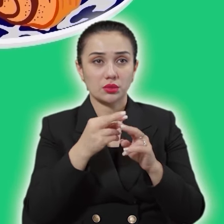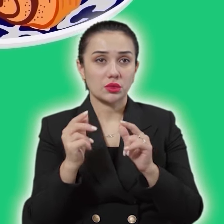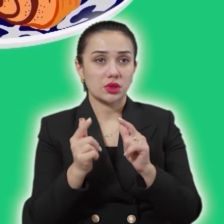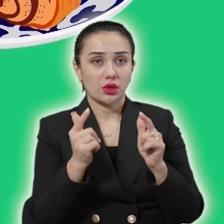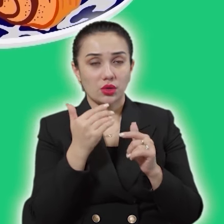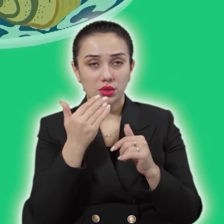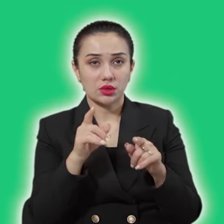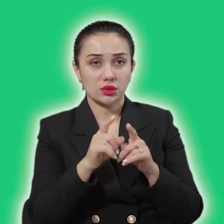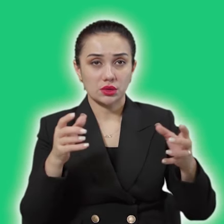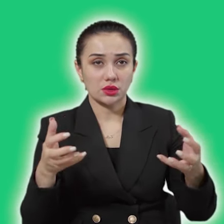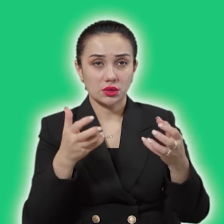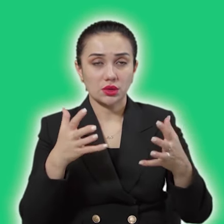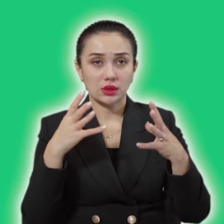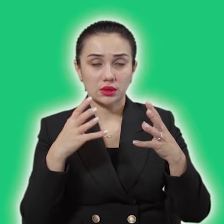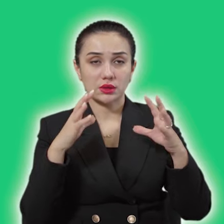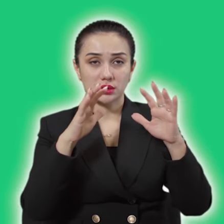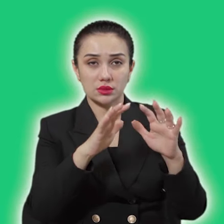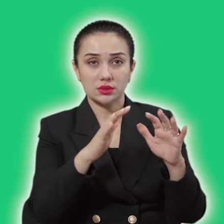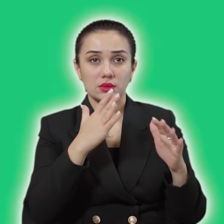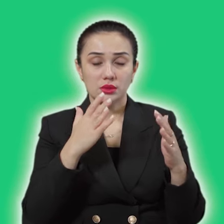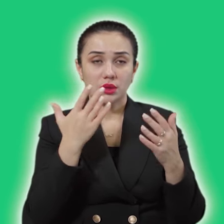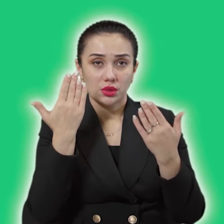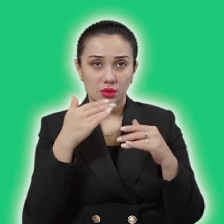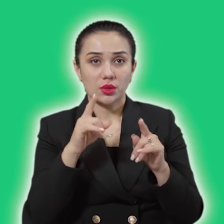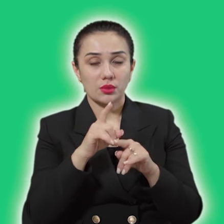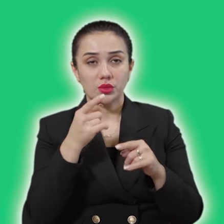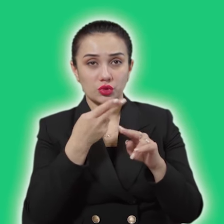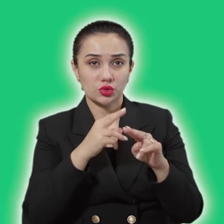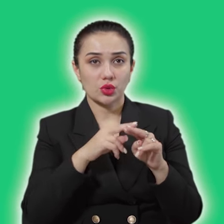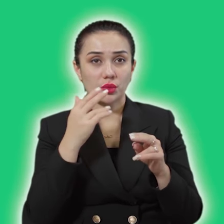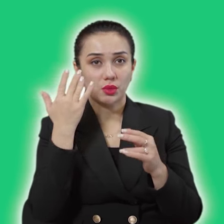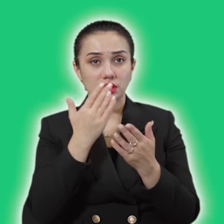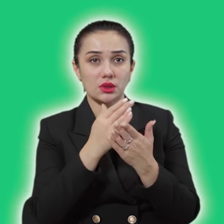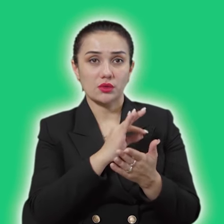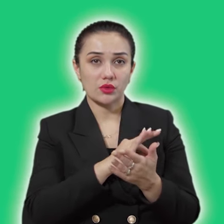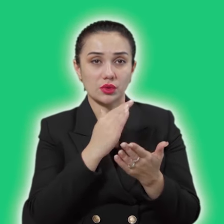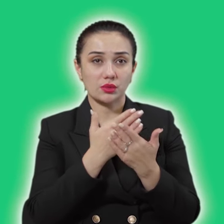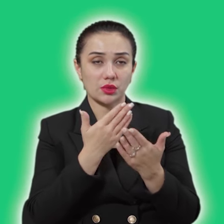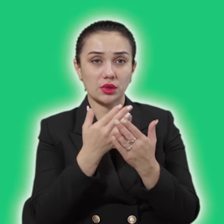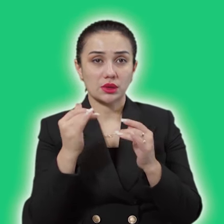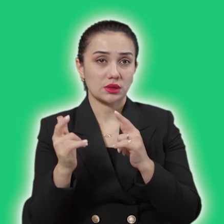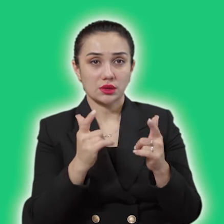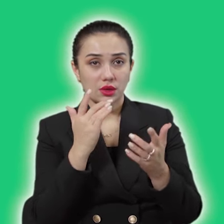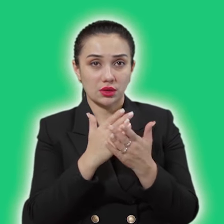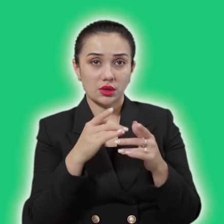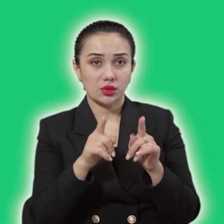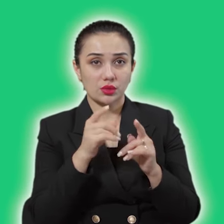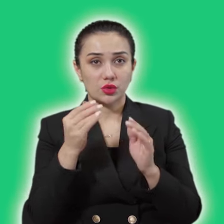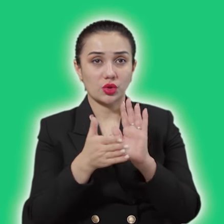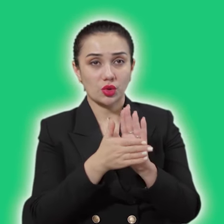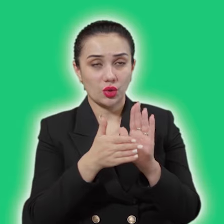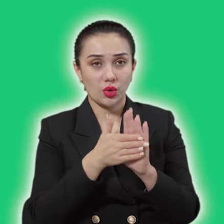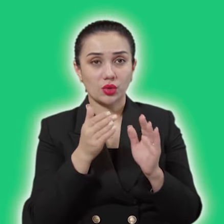qilib tayyorlanadi. Xamir tingandan so'ng uni shu maqsadlarda foydalaniladi. Masalan, endi tayyor bo'lgan